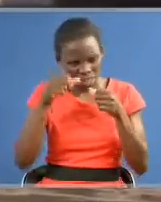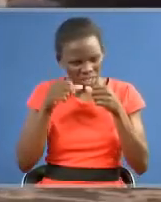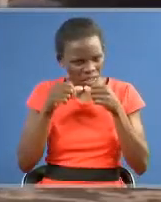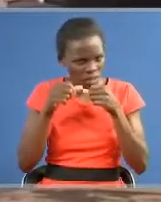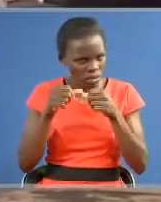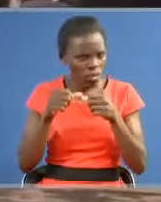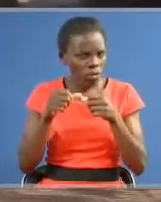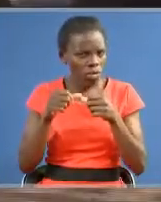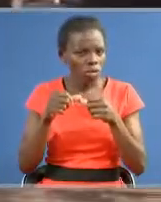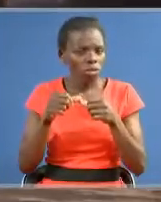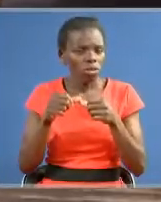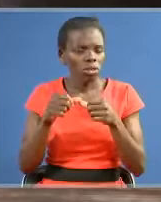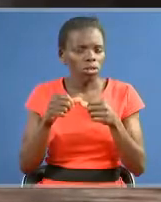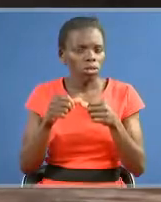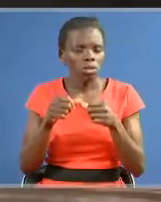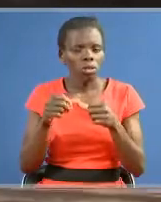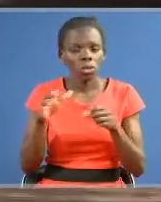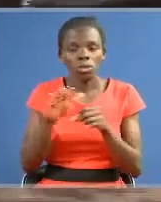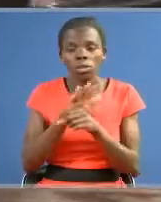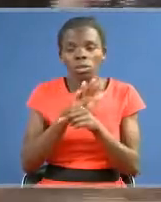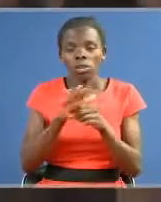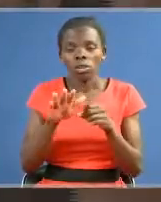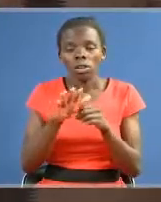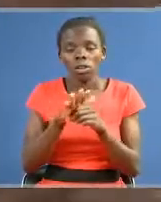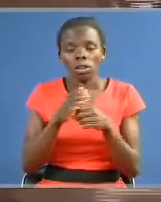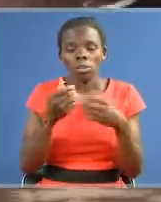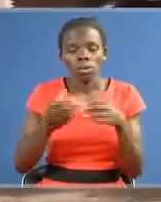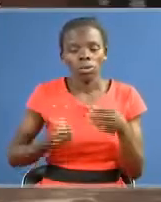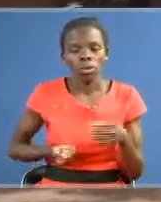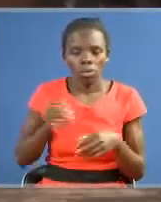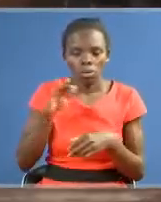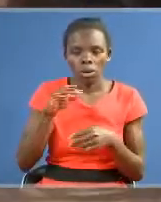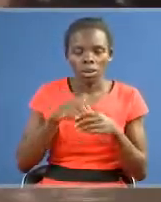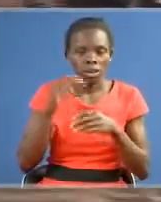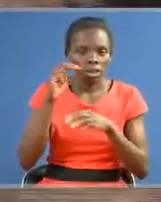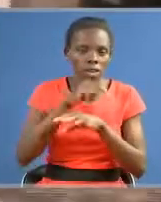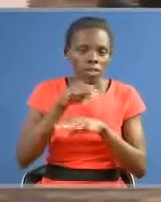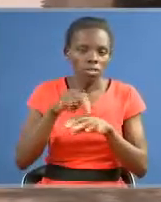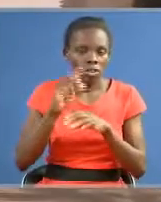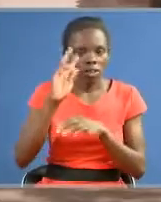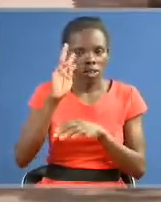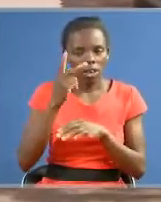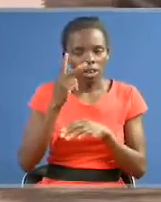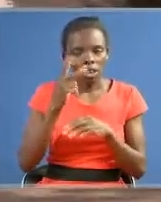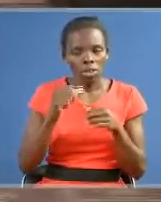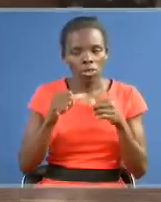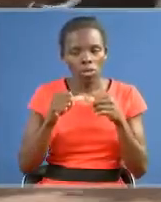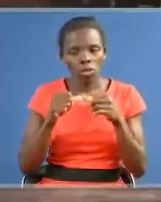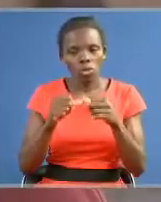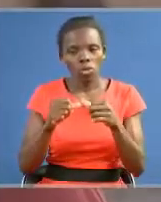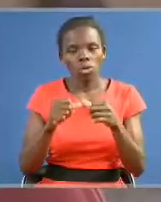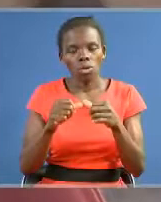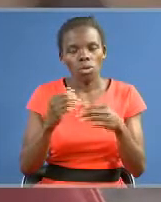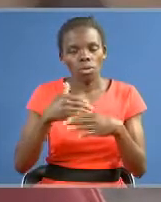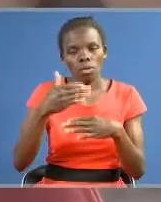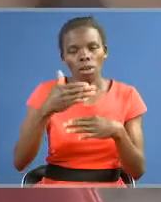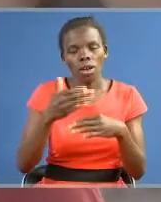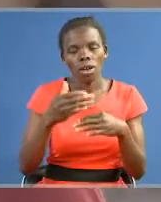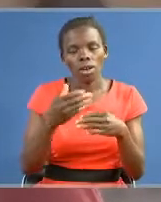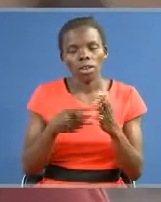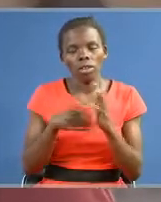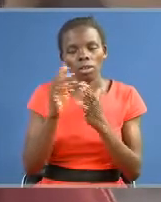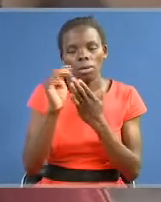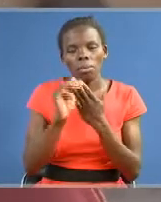kamba dhidi ya kuziba mapengo yanayowadharau wanawake, taifa la Kenya litaenda mbali kimaendeleo. Particularly young